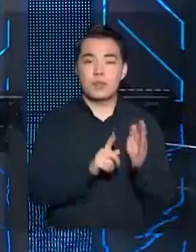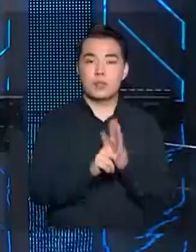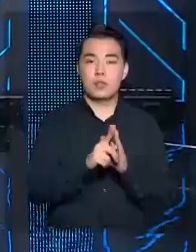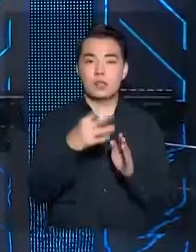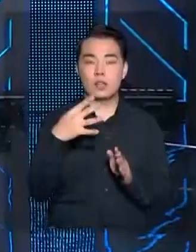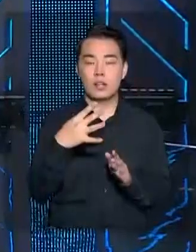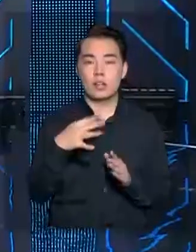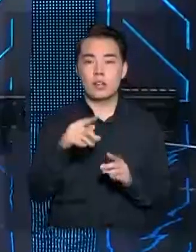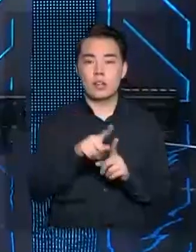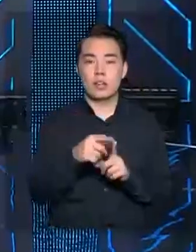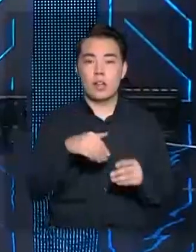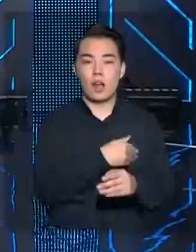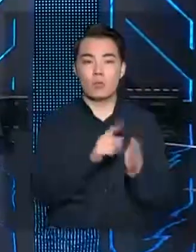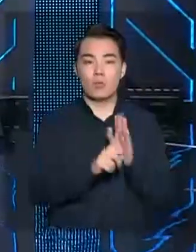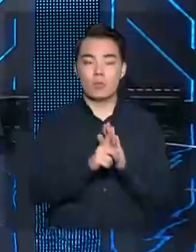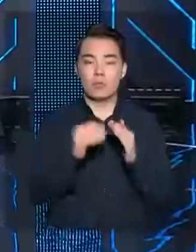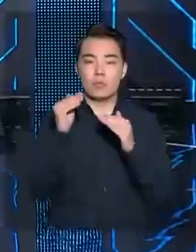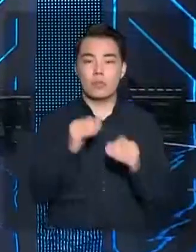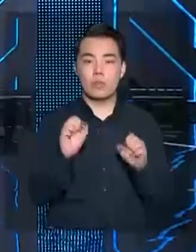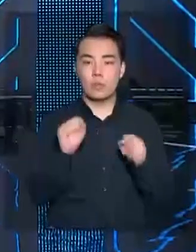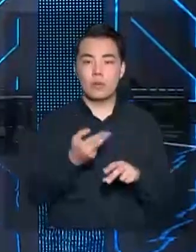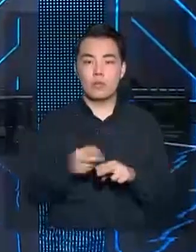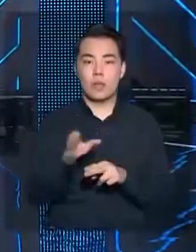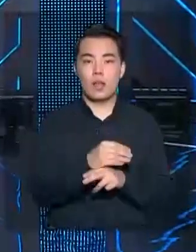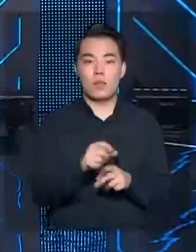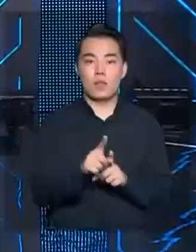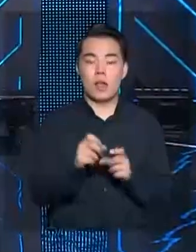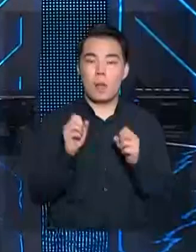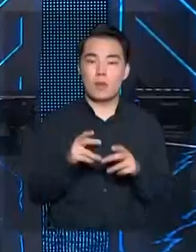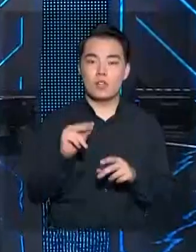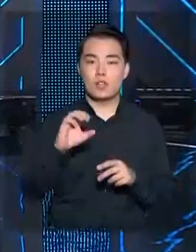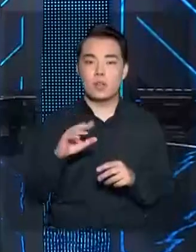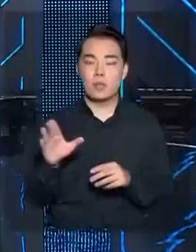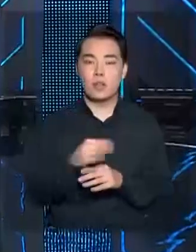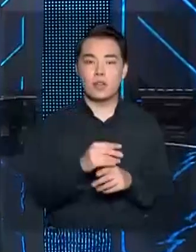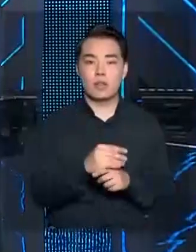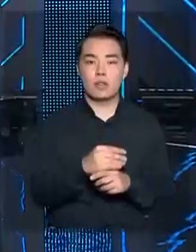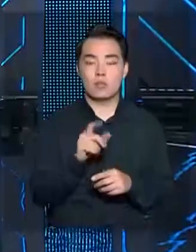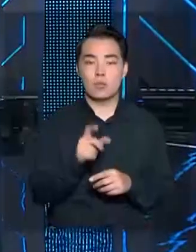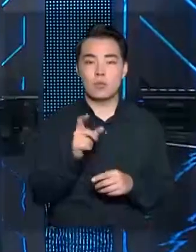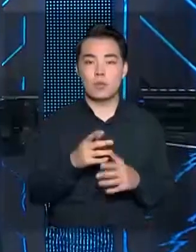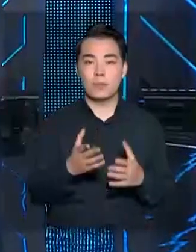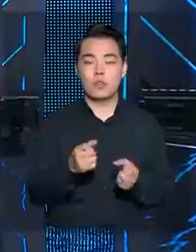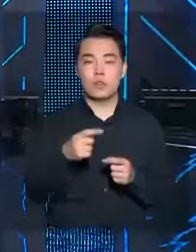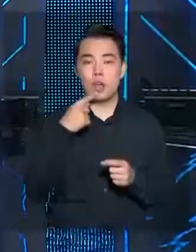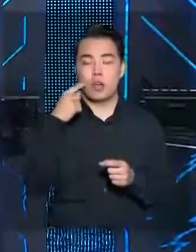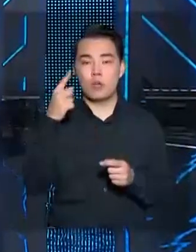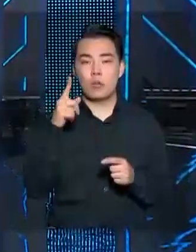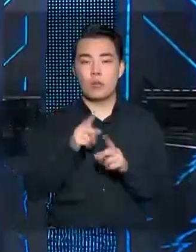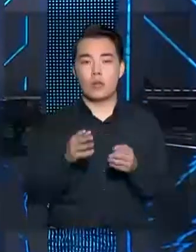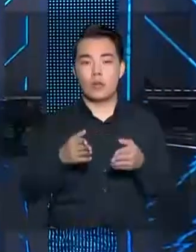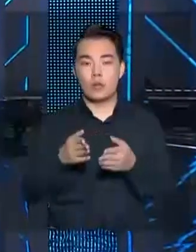дейін төмендейтінін айтып отыр. Осыған байланысты төтенше жағдайлар қызметінің мамандары қазақстандықтарды алыс жолға